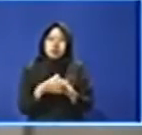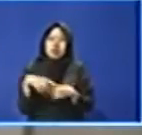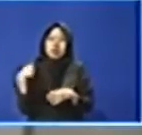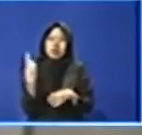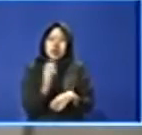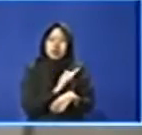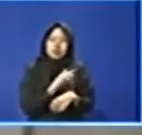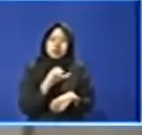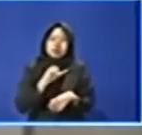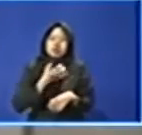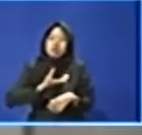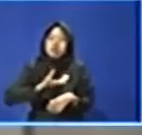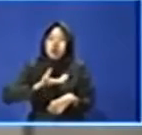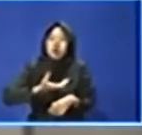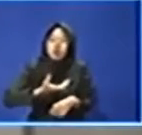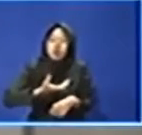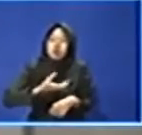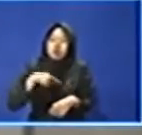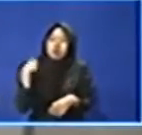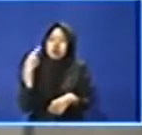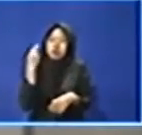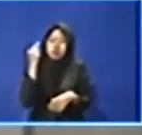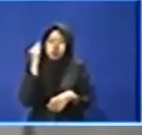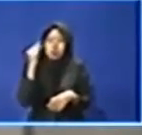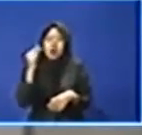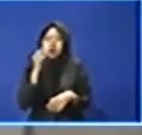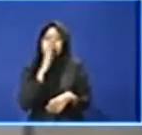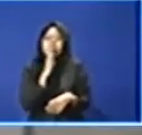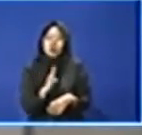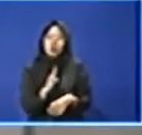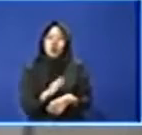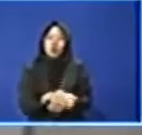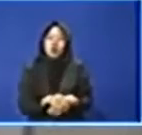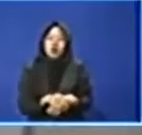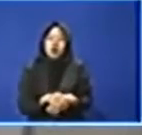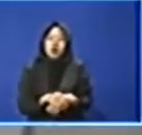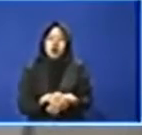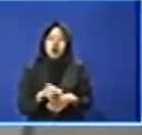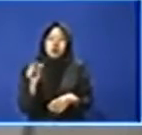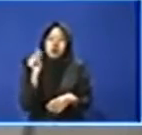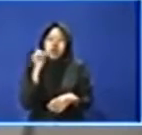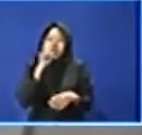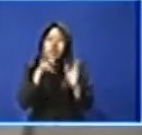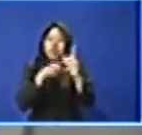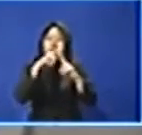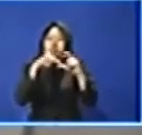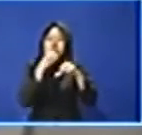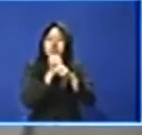ini senantiasa mengutamakan kejujuran mengutamakan integritas